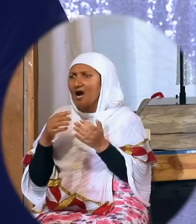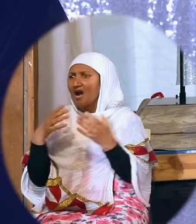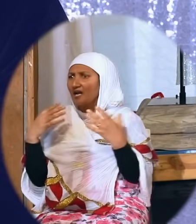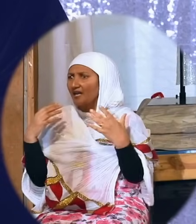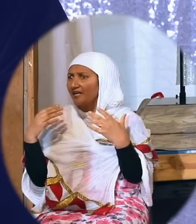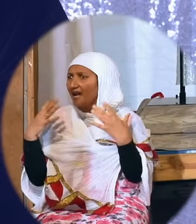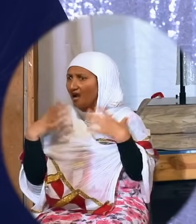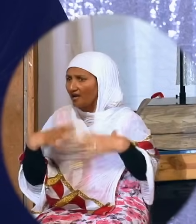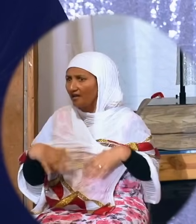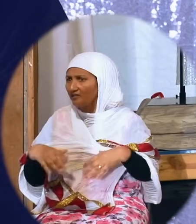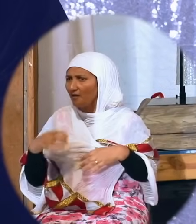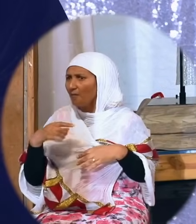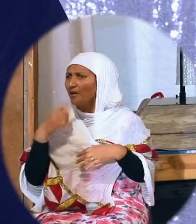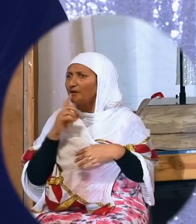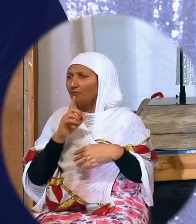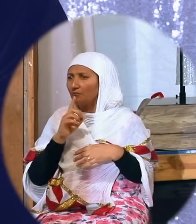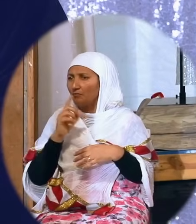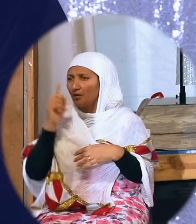ማን ነው የጀመረው?